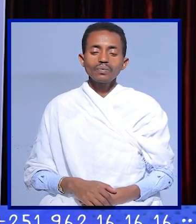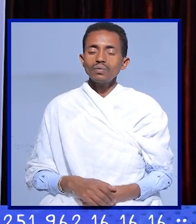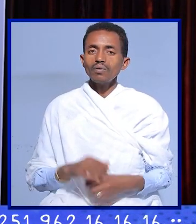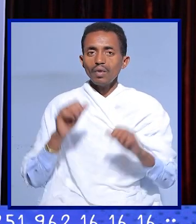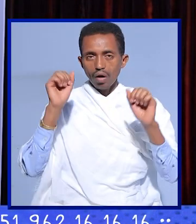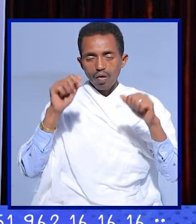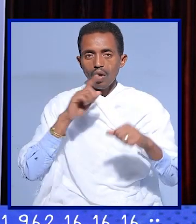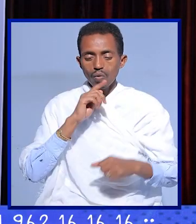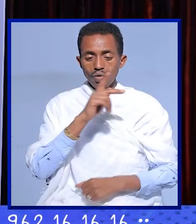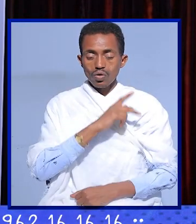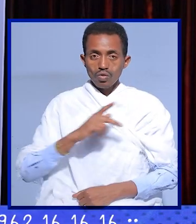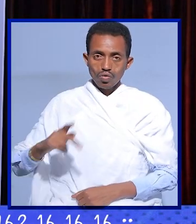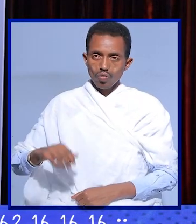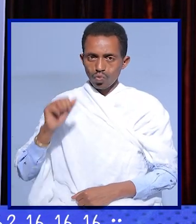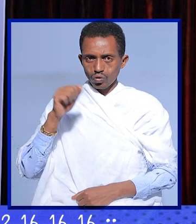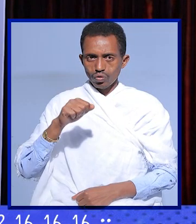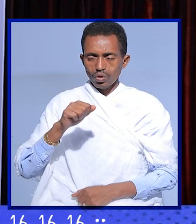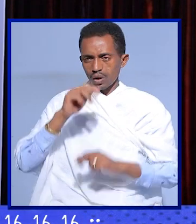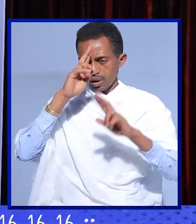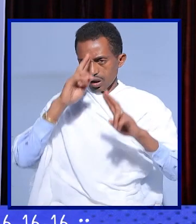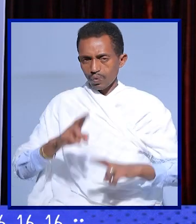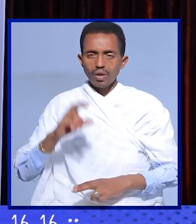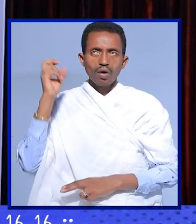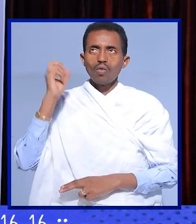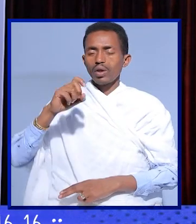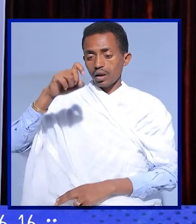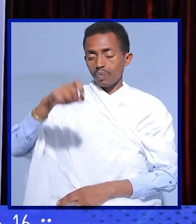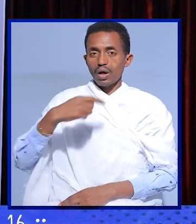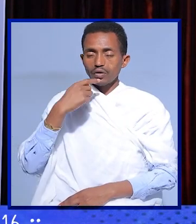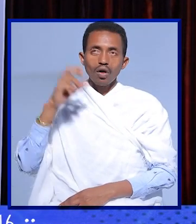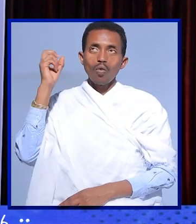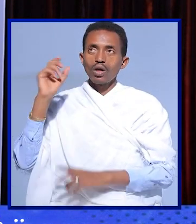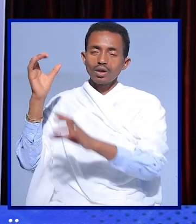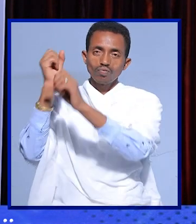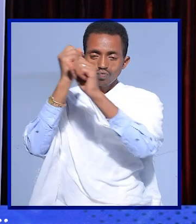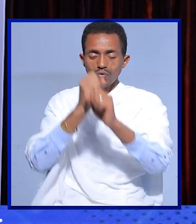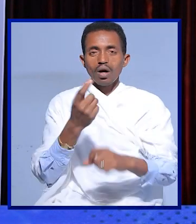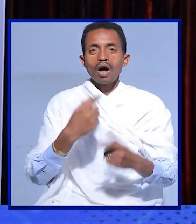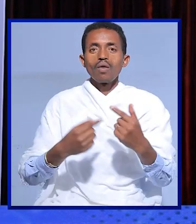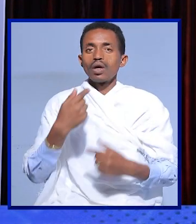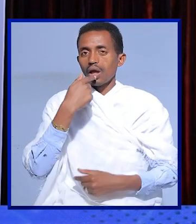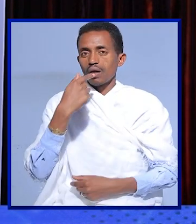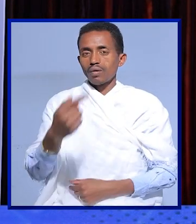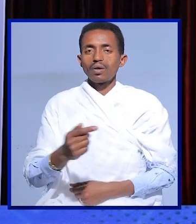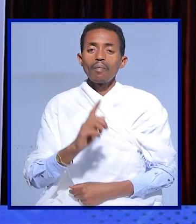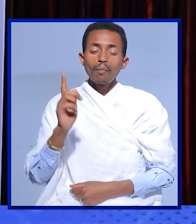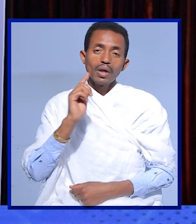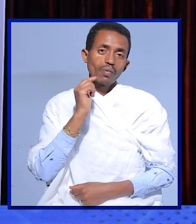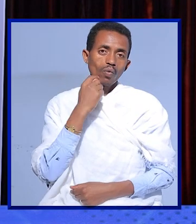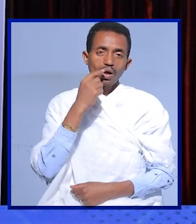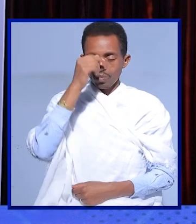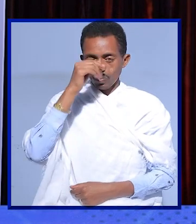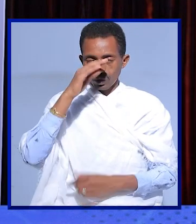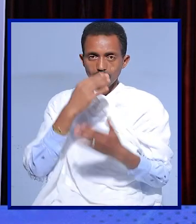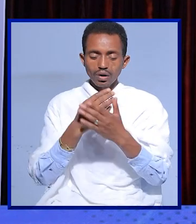አዎ ንጉሥ ነህ፣ ለክብርህ ወርቅ ይገባል ሲሉ ወርቅ ይዘውለት ሄዱ ይላል። ምንም እንኳን